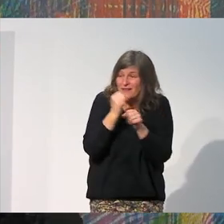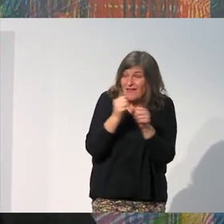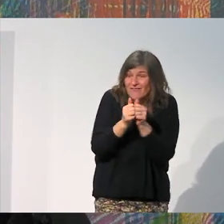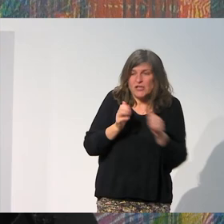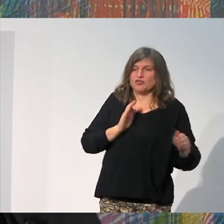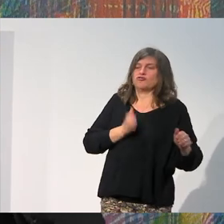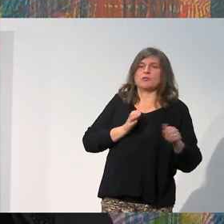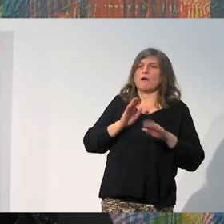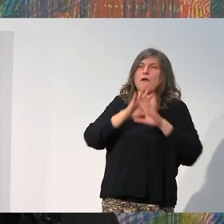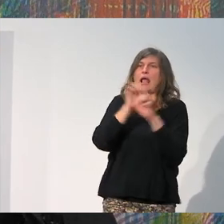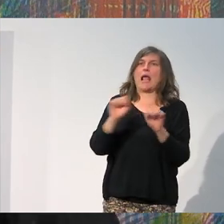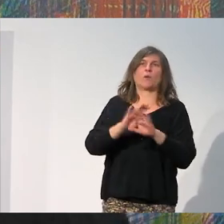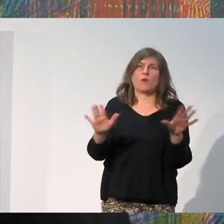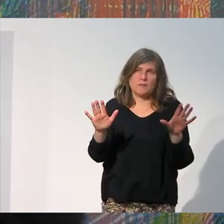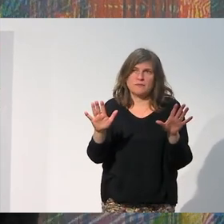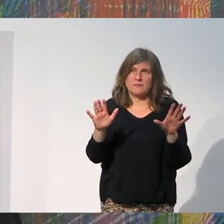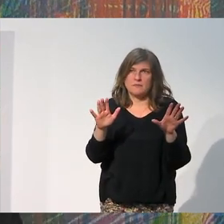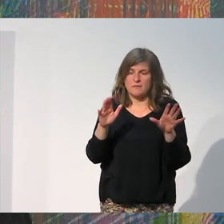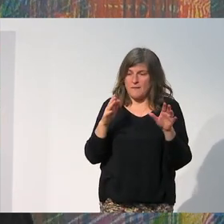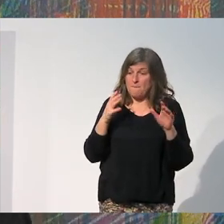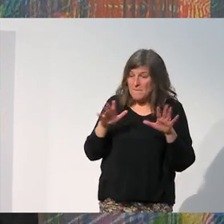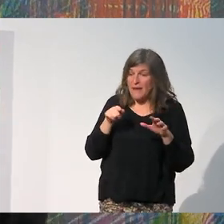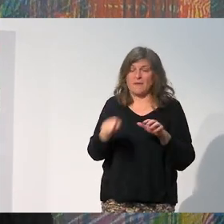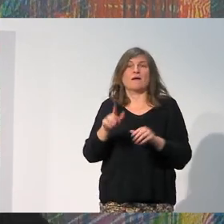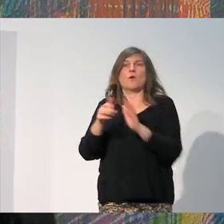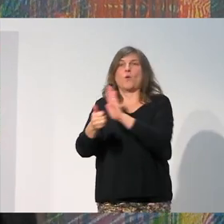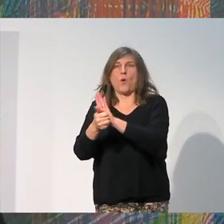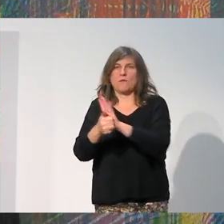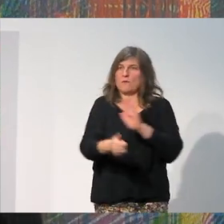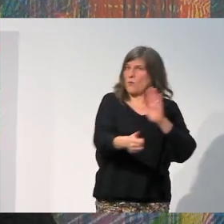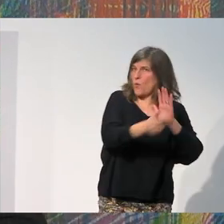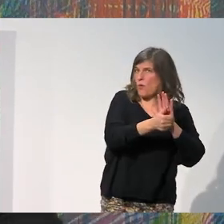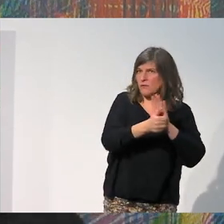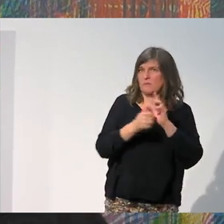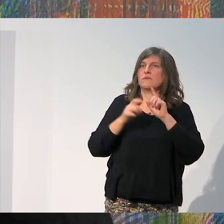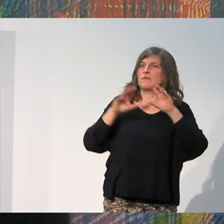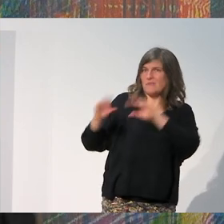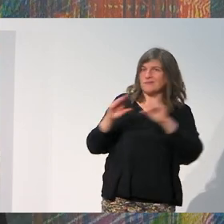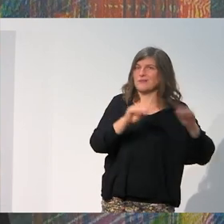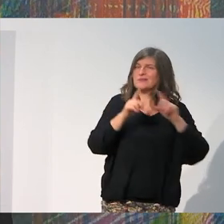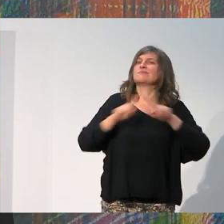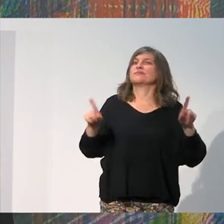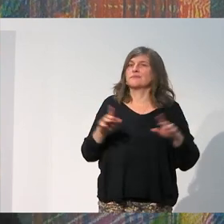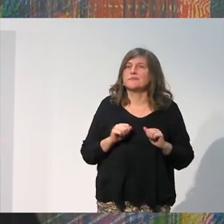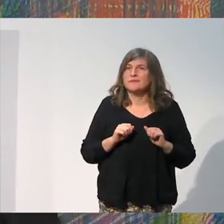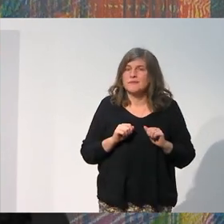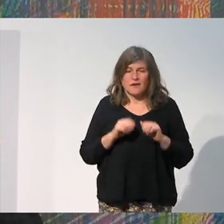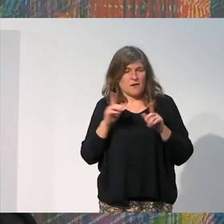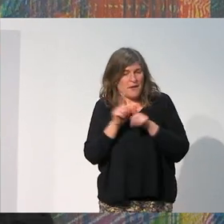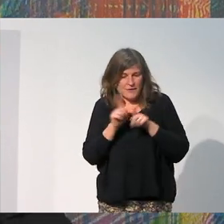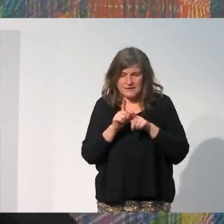chacun fait des choses que l'autre ne fait pas. Chacun apprend à l'autre des choses qu'il ne saurait pas faire lui-même. C'est-à-dire